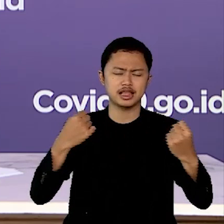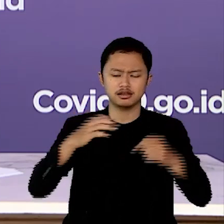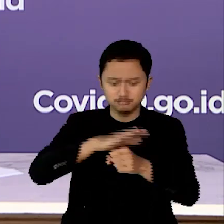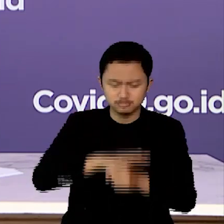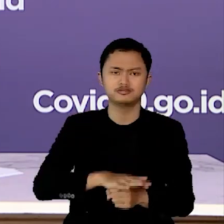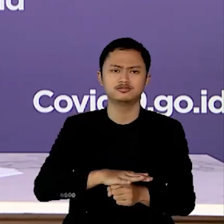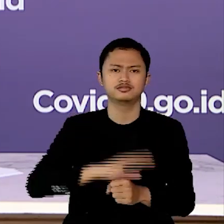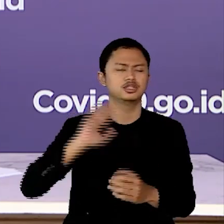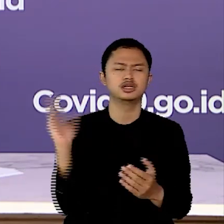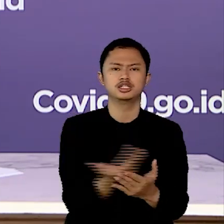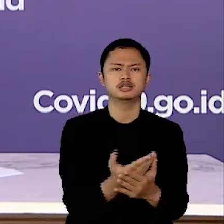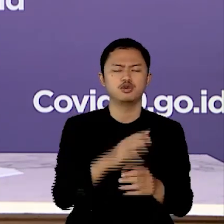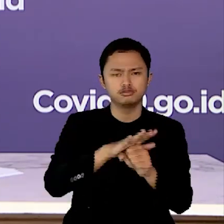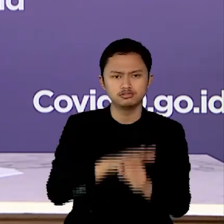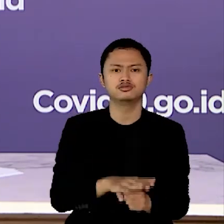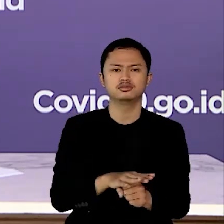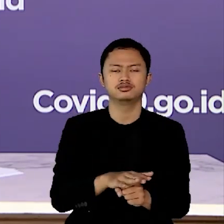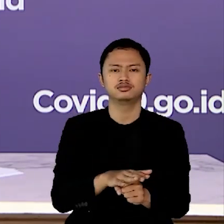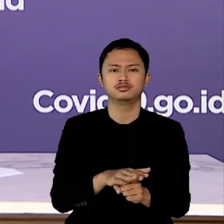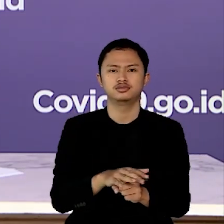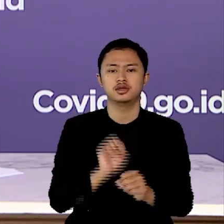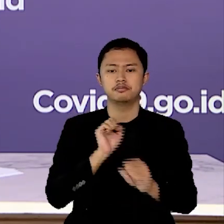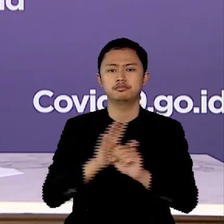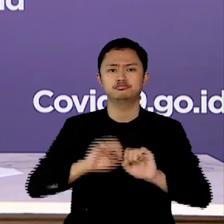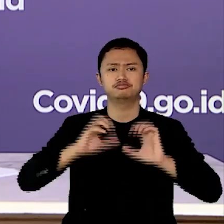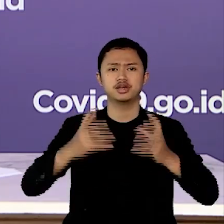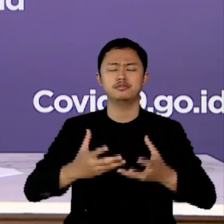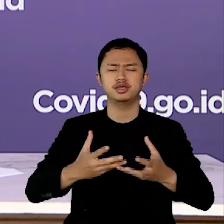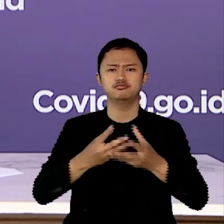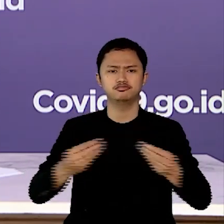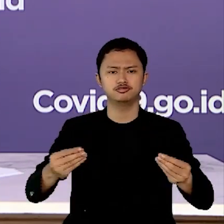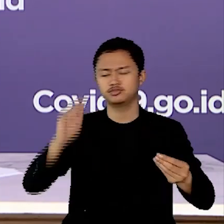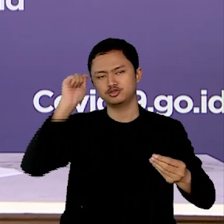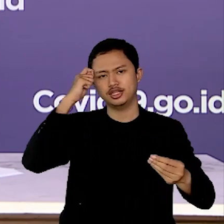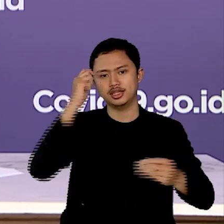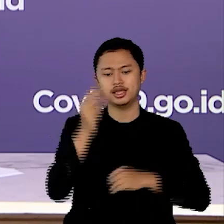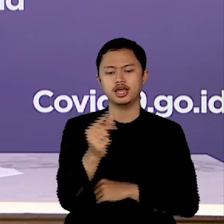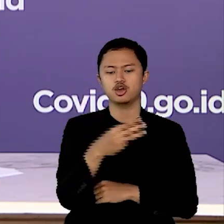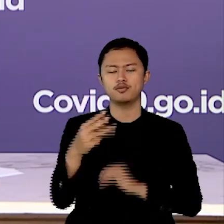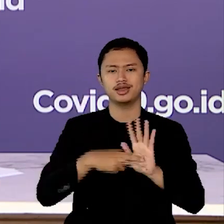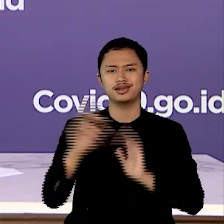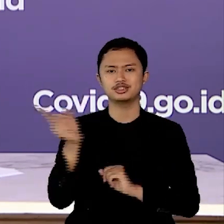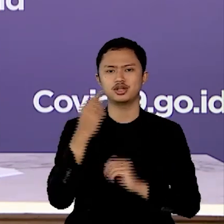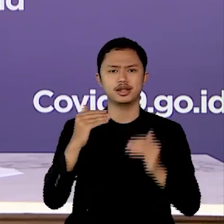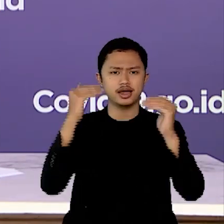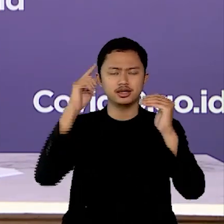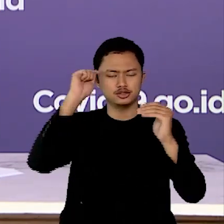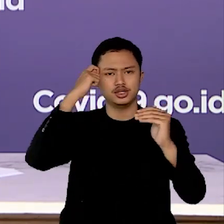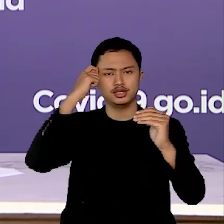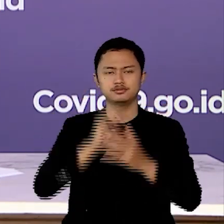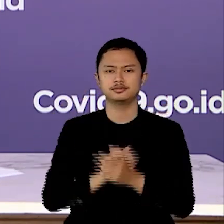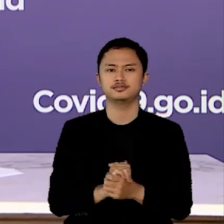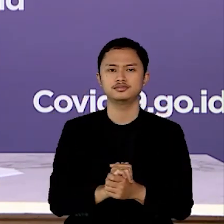semakin mempersulit upaya Penanganan pandemi dan pemulihan ekonomi nasional tentunya dengan